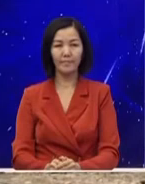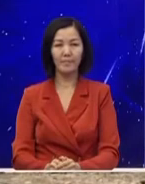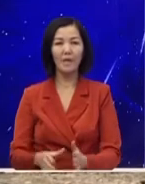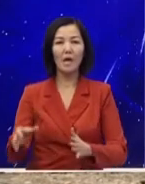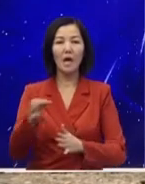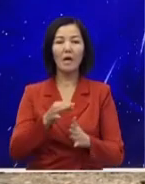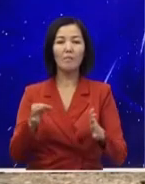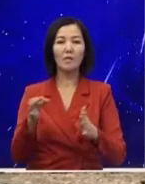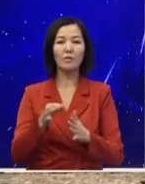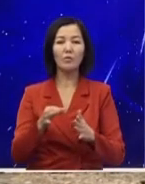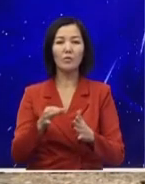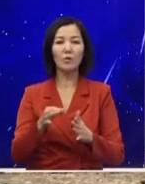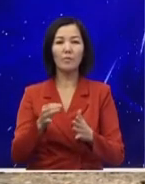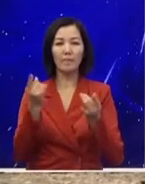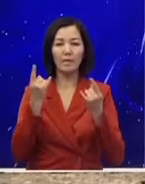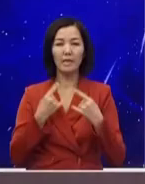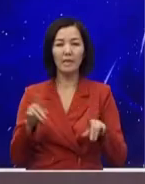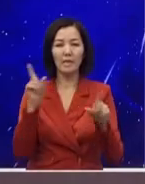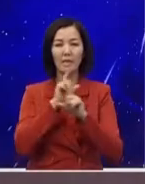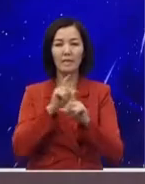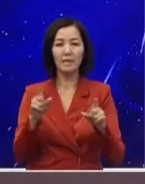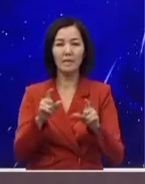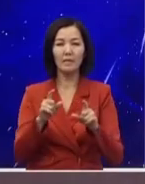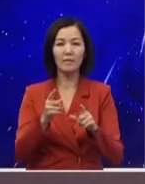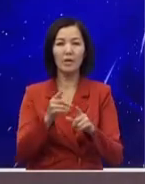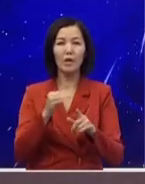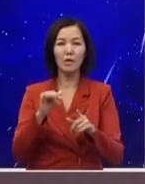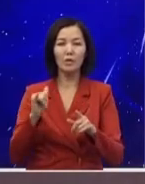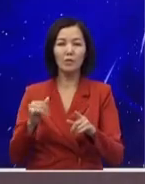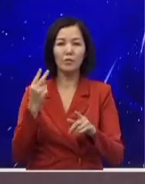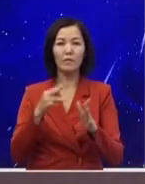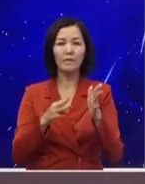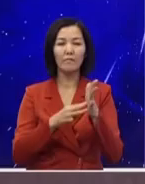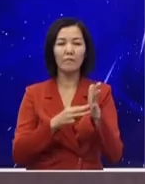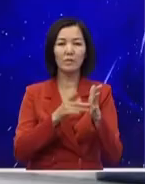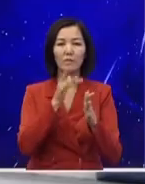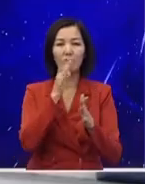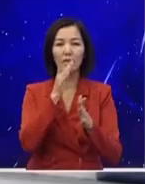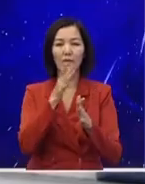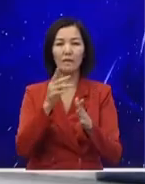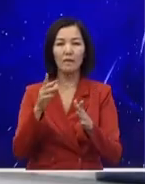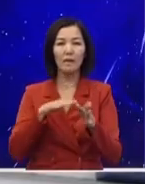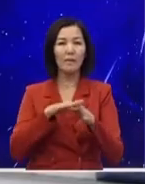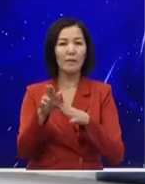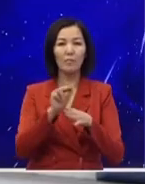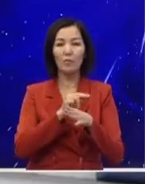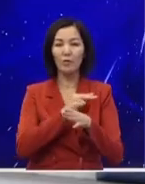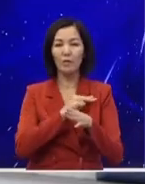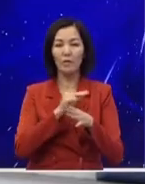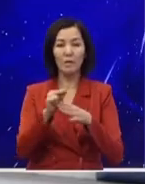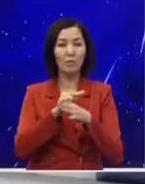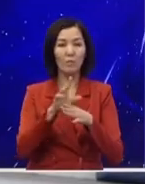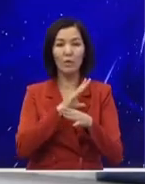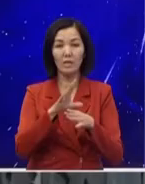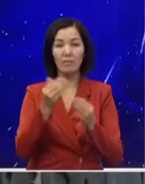Областной перинатальный центр – один из крупнейших медицинских объектов в ЖТСУ. За 28 лет функционирования в нем ни разу не проводился капитальный ремонт. И